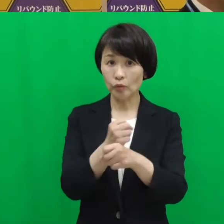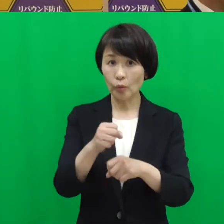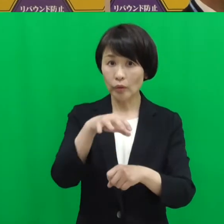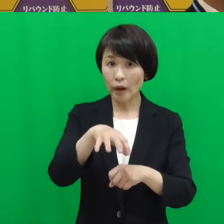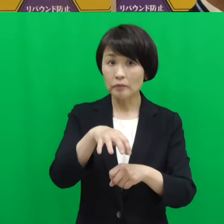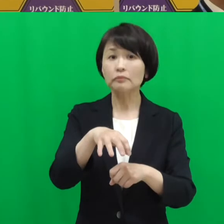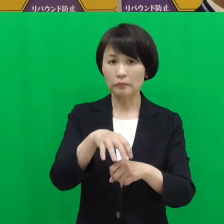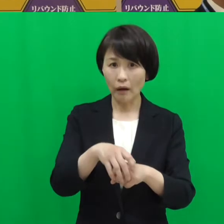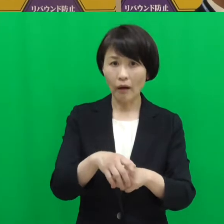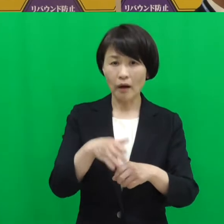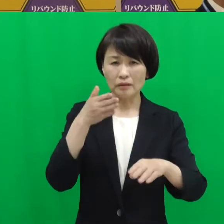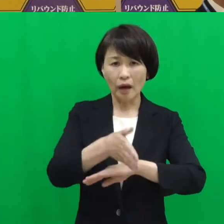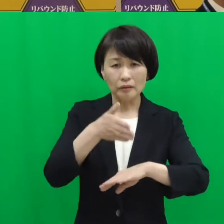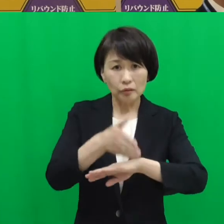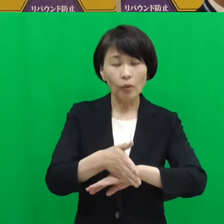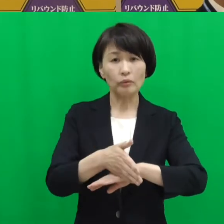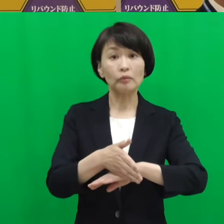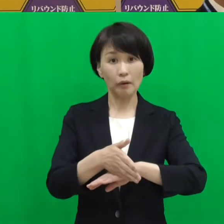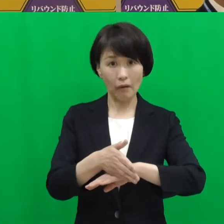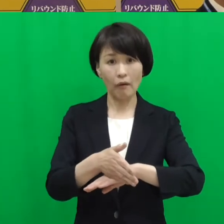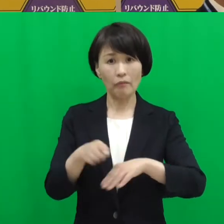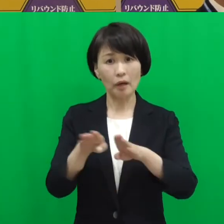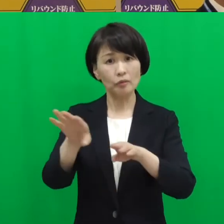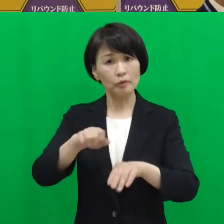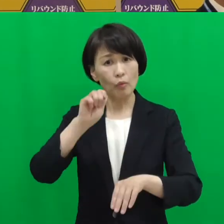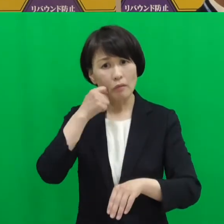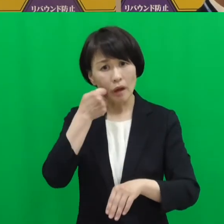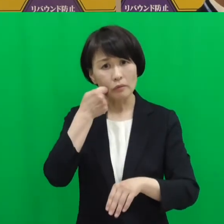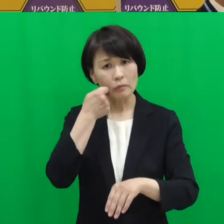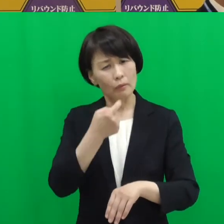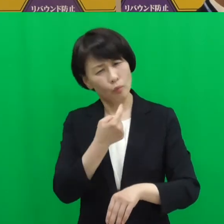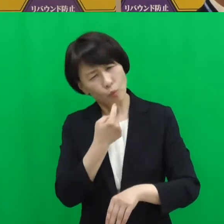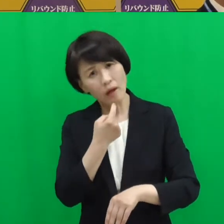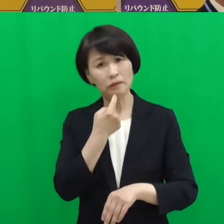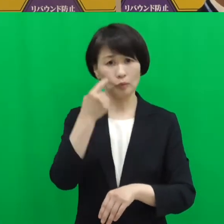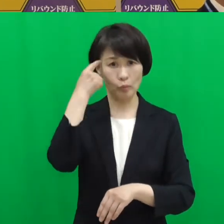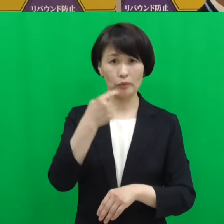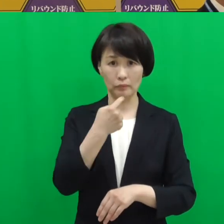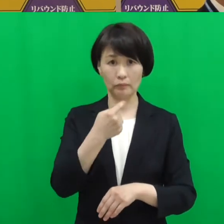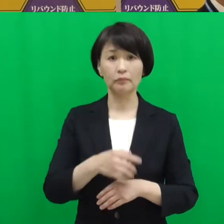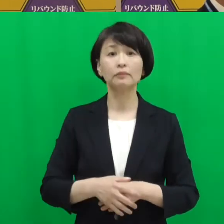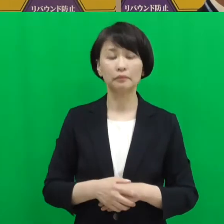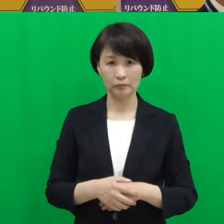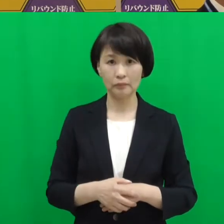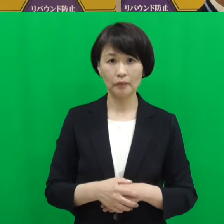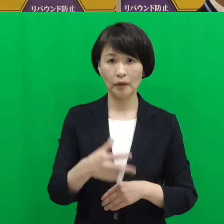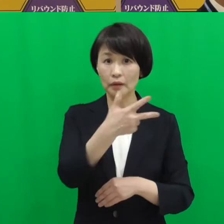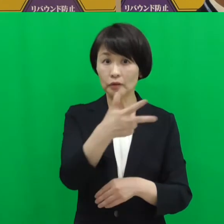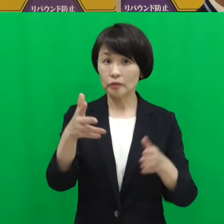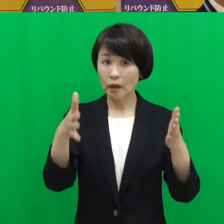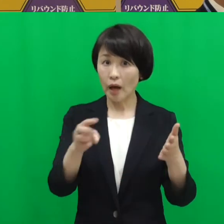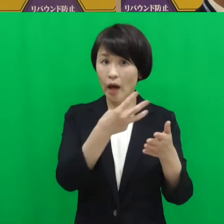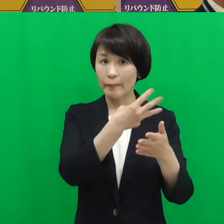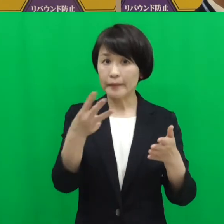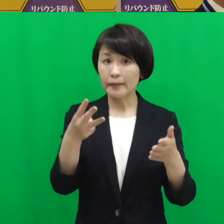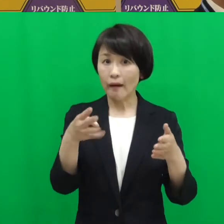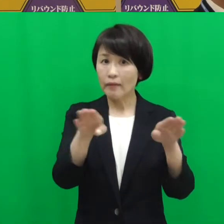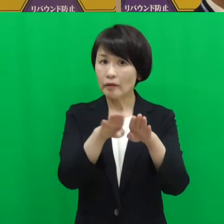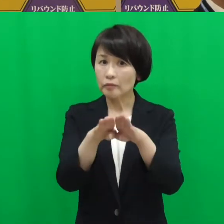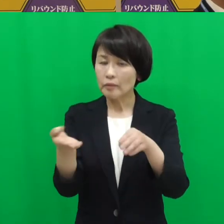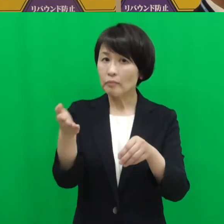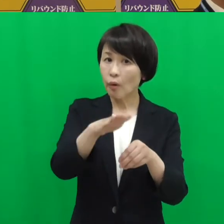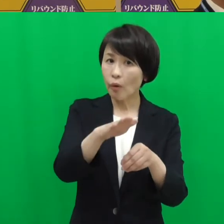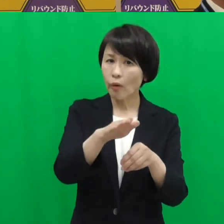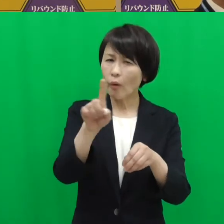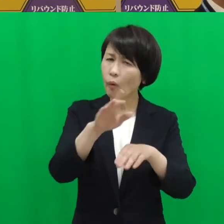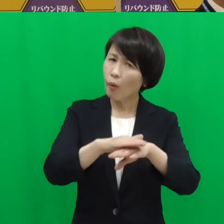業界であるということではないし、前から考えてたわけなので、どういうふうな形で週休3日制ができるかということをま